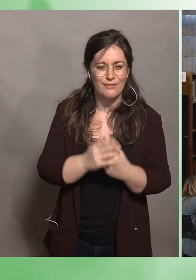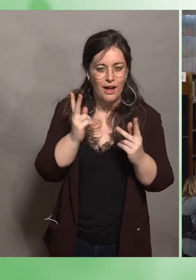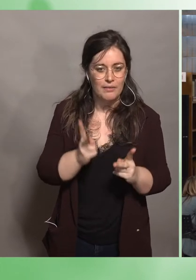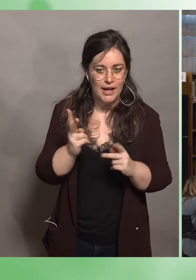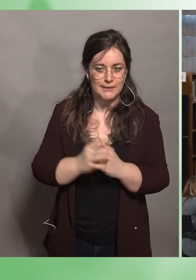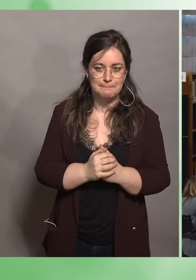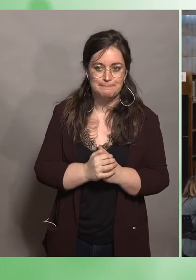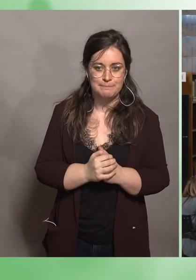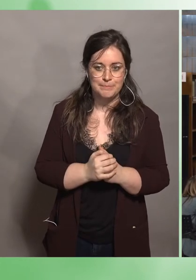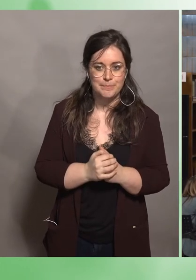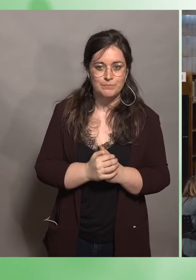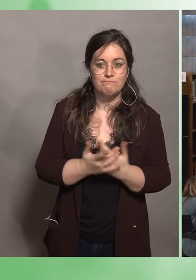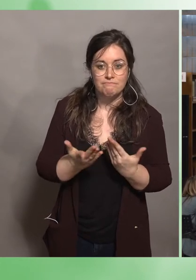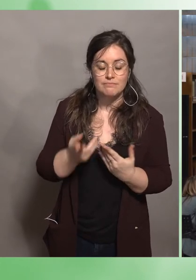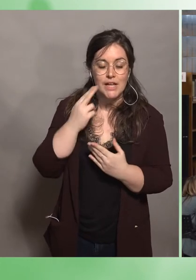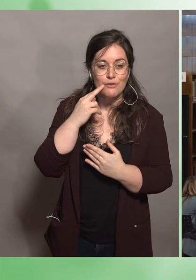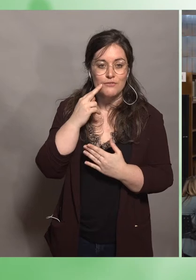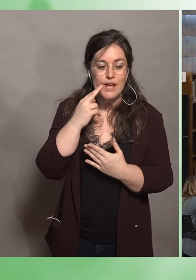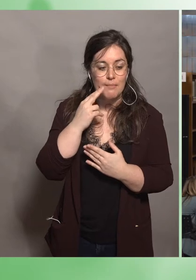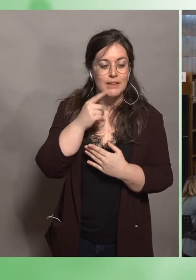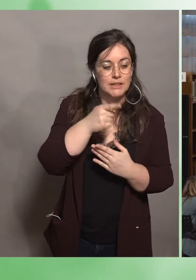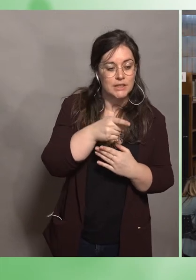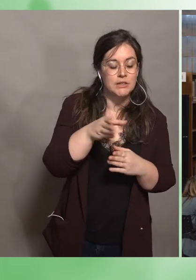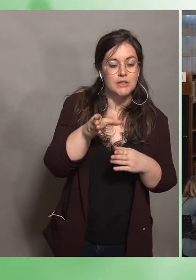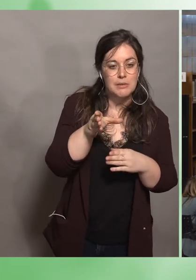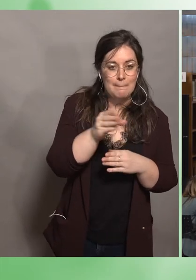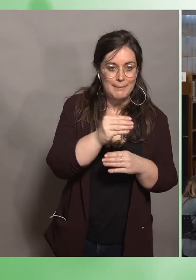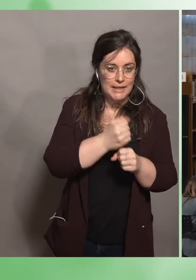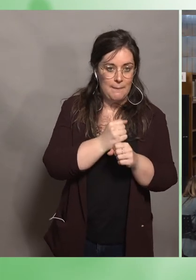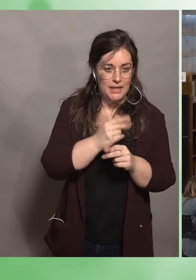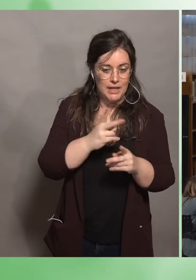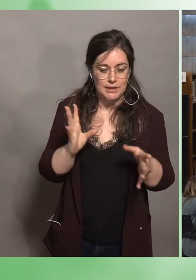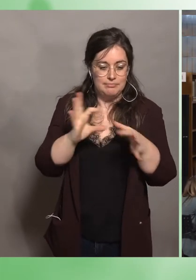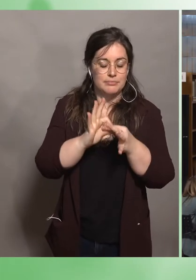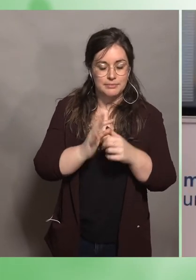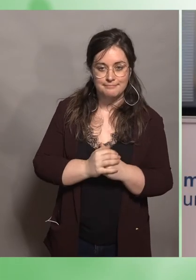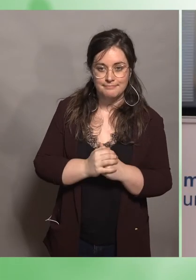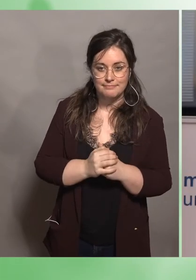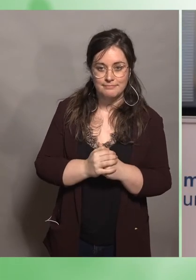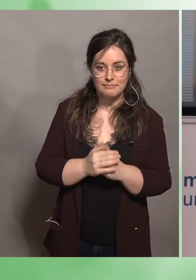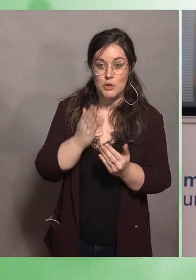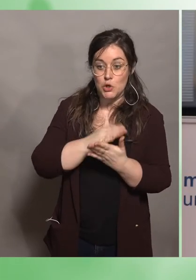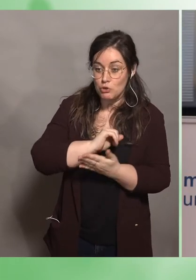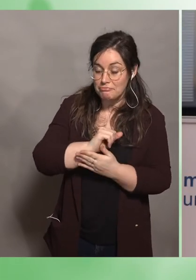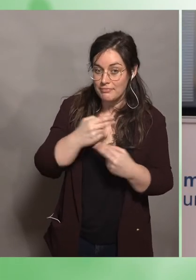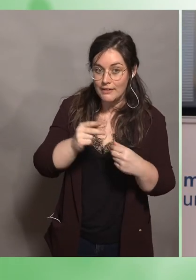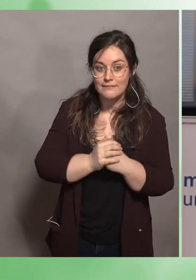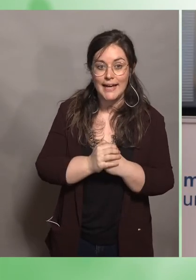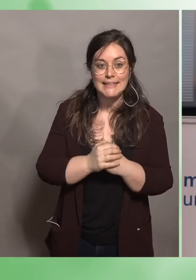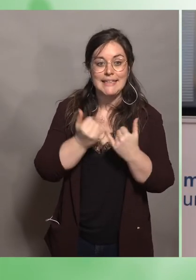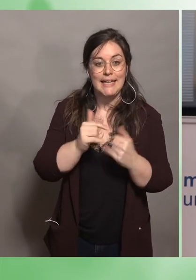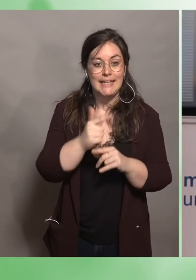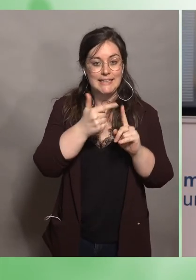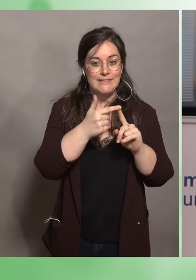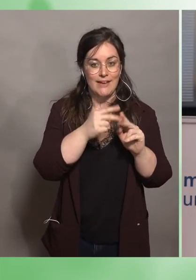kann, letztlich das Unternehmen und Mitarbeiter zusammenfinden. Ja, wir eilen voran. Es geht zum zweiten Thema, was wir auch noch gern kurz